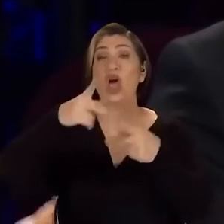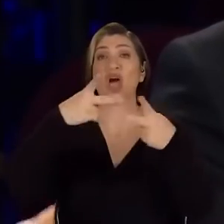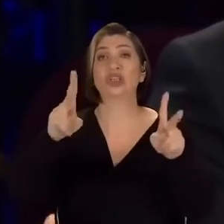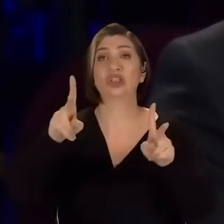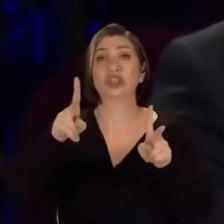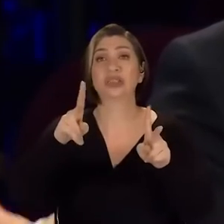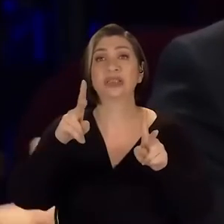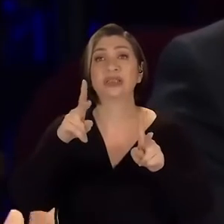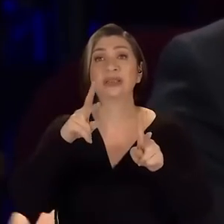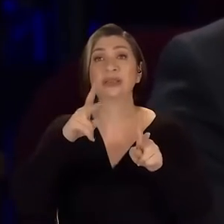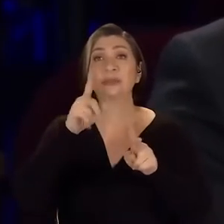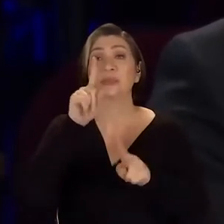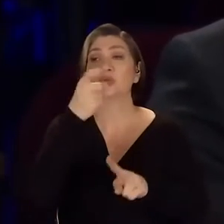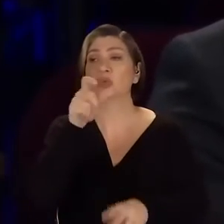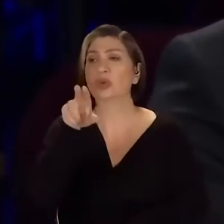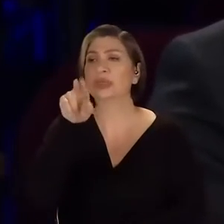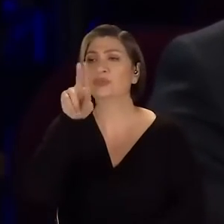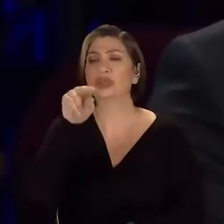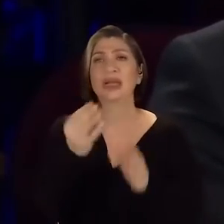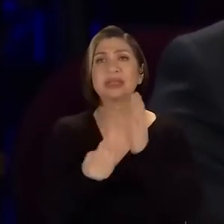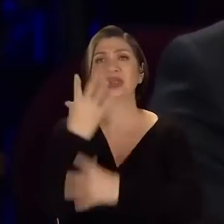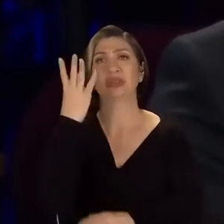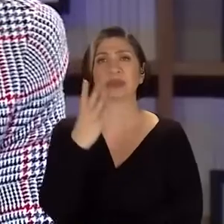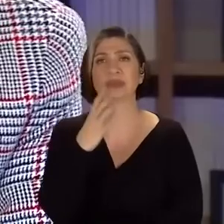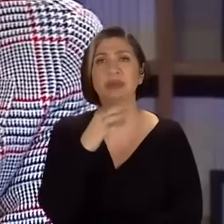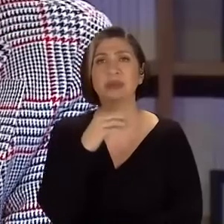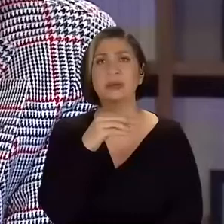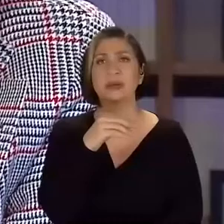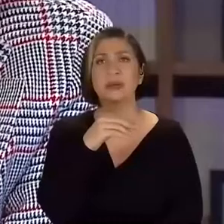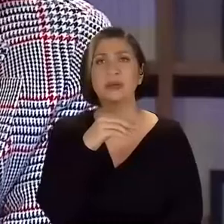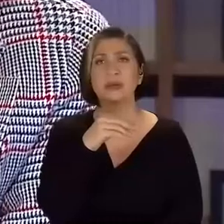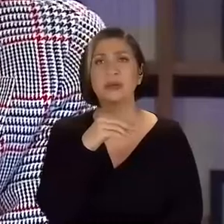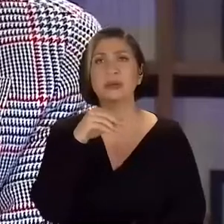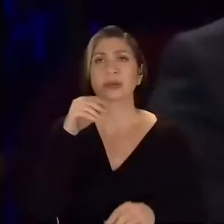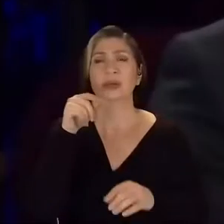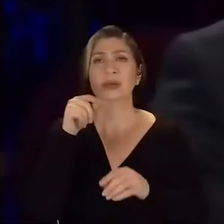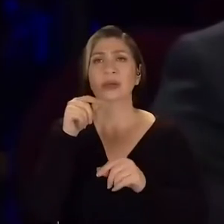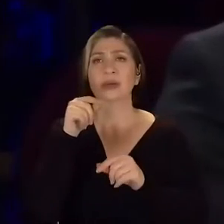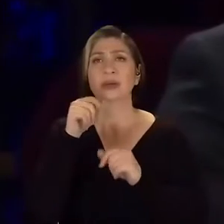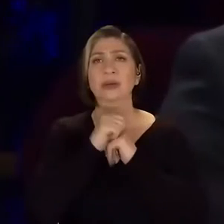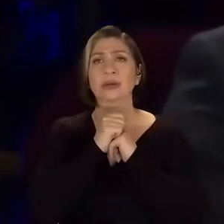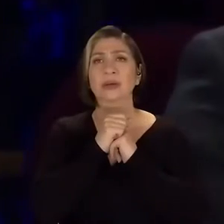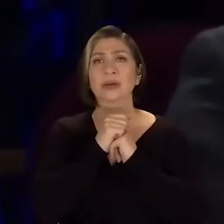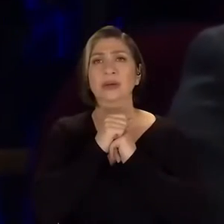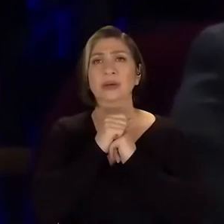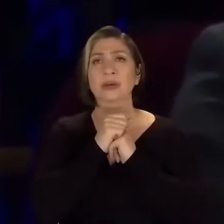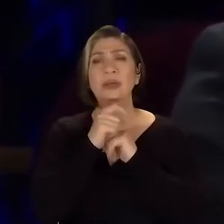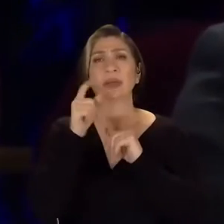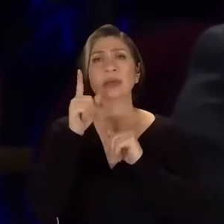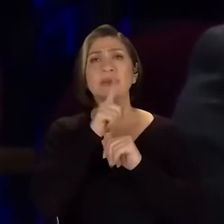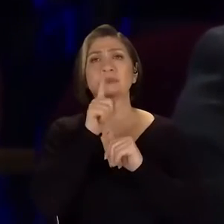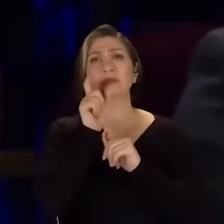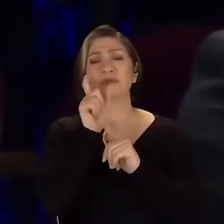Özel para felsefesi 1970'lerde ortaya çıkan bir felsefedir. Von Hayek'in Nobel ödüllü bir